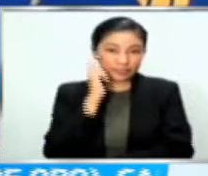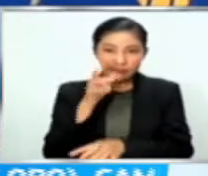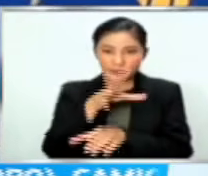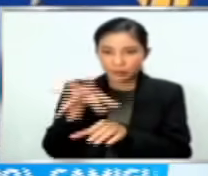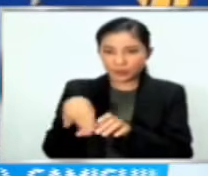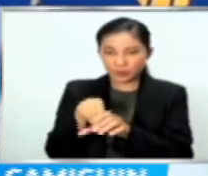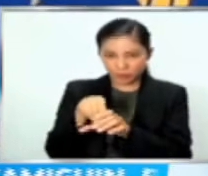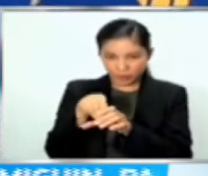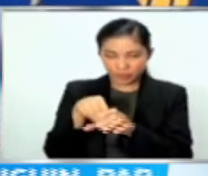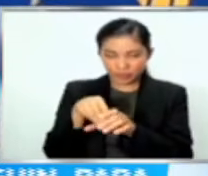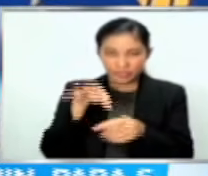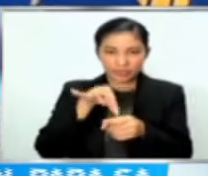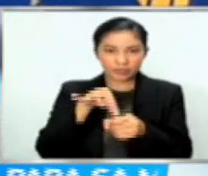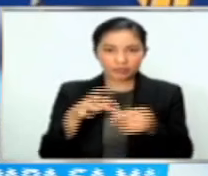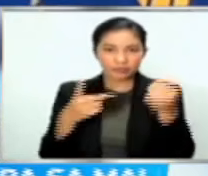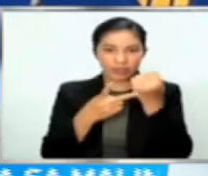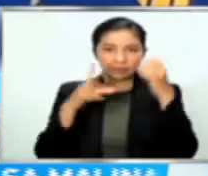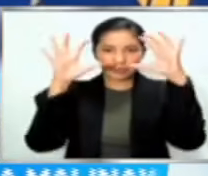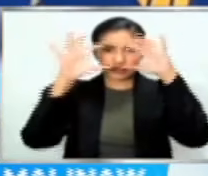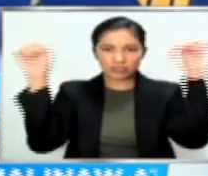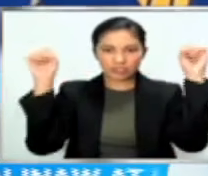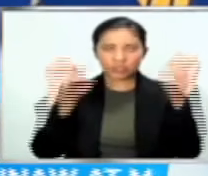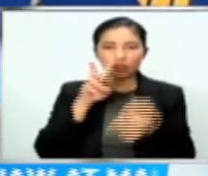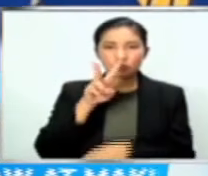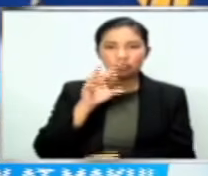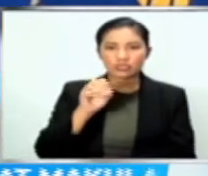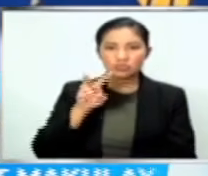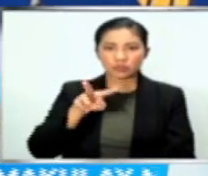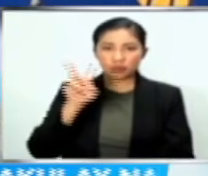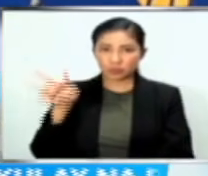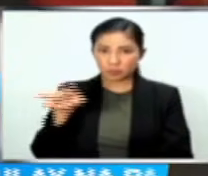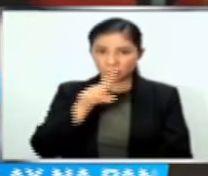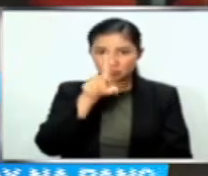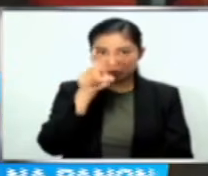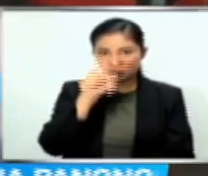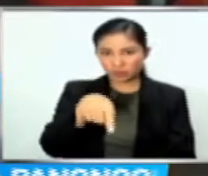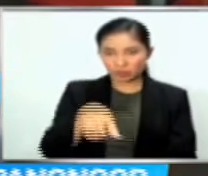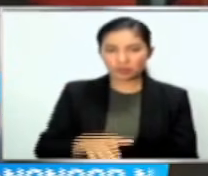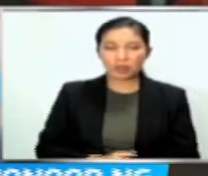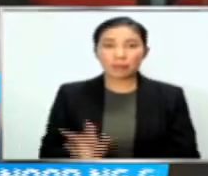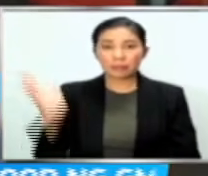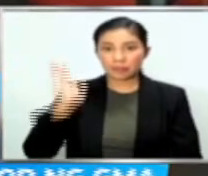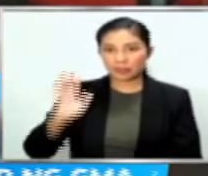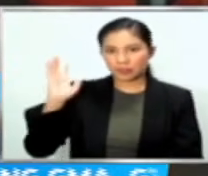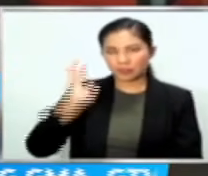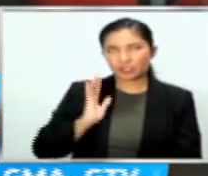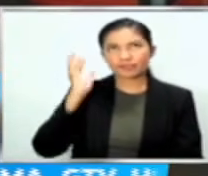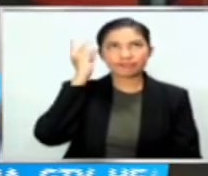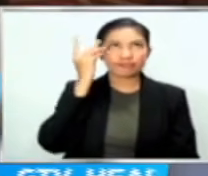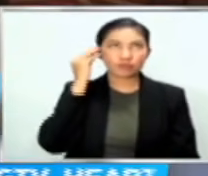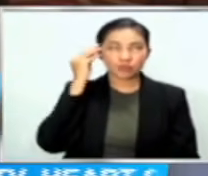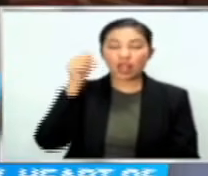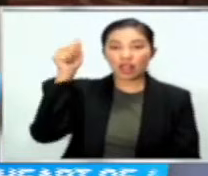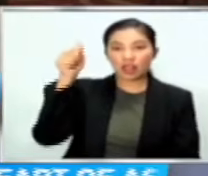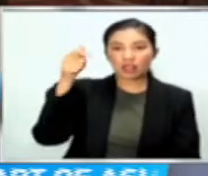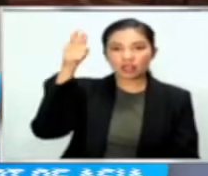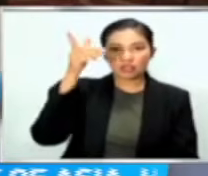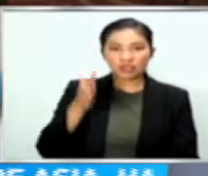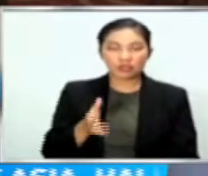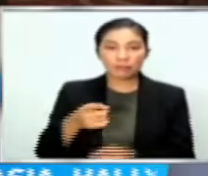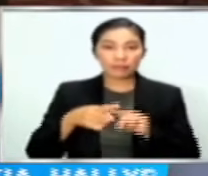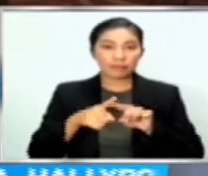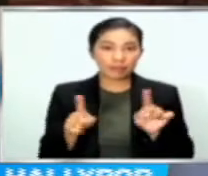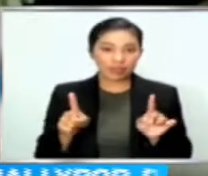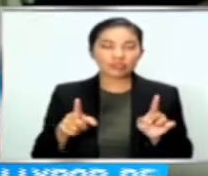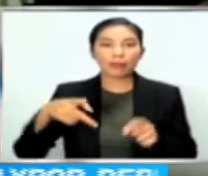Noong mga unang pagkakataong tinanong siya, ipinagpapasadyos raw niya ang usaping ito na maglabas ng resolusyon ng kanyang partidong PDP laban para siya